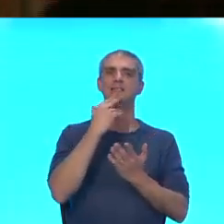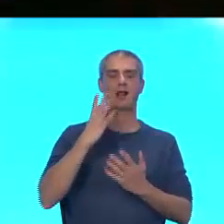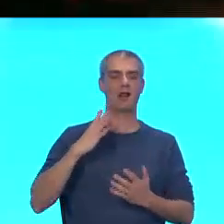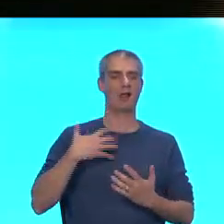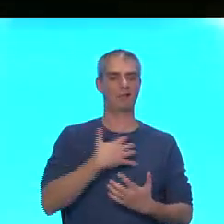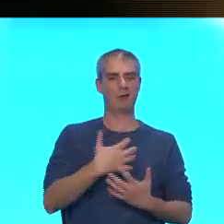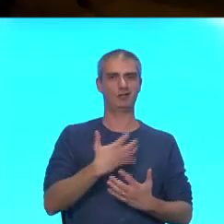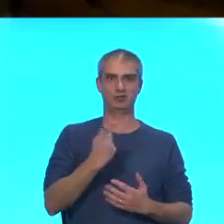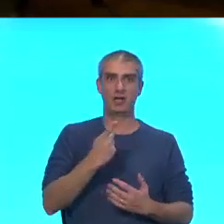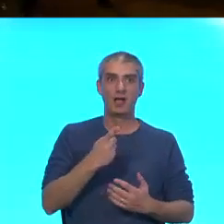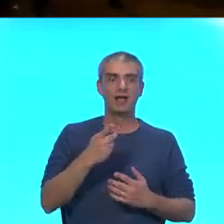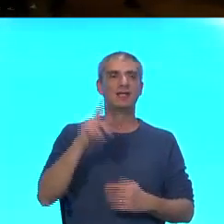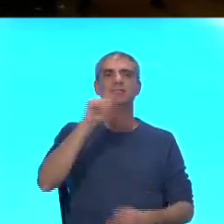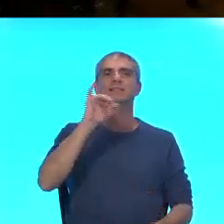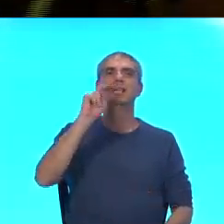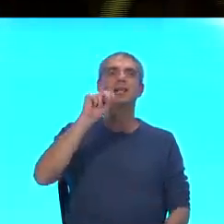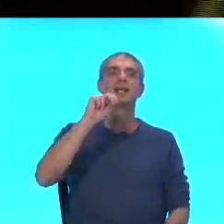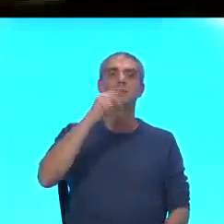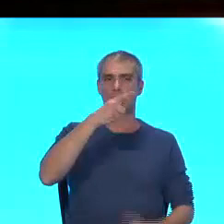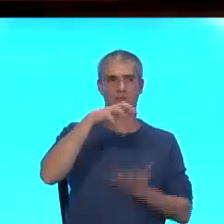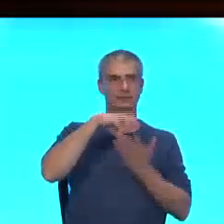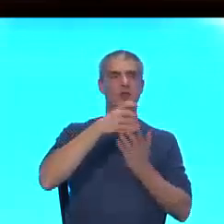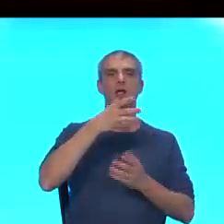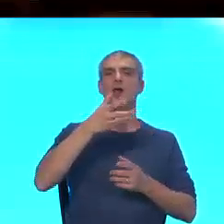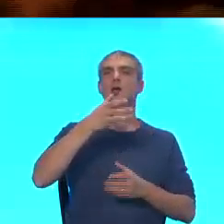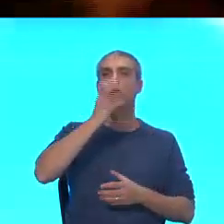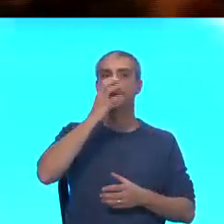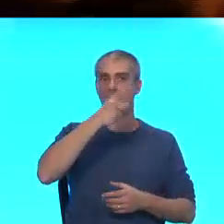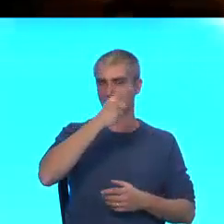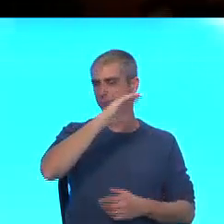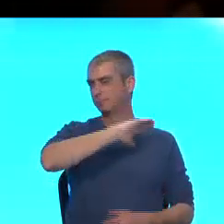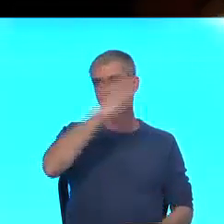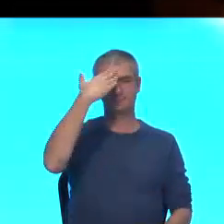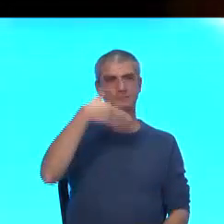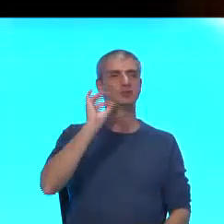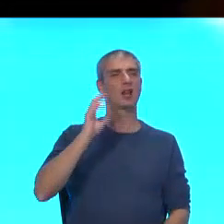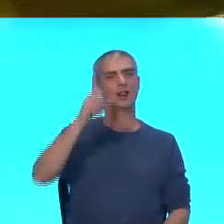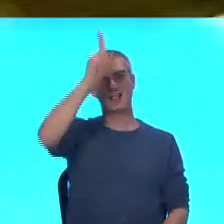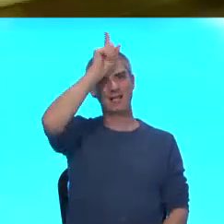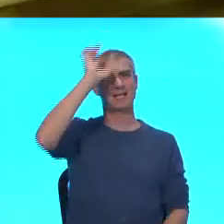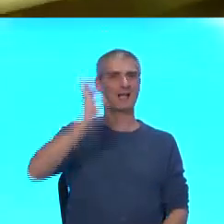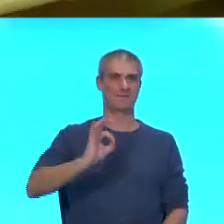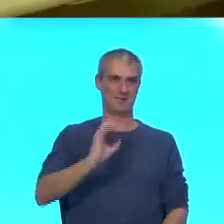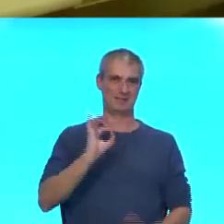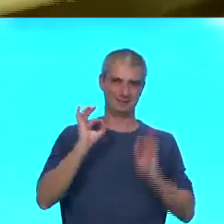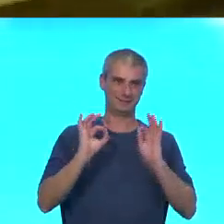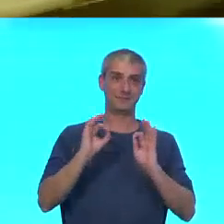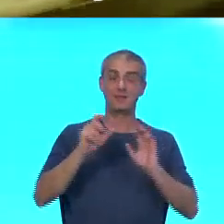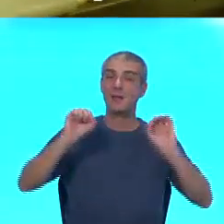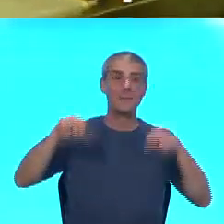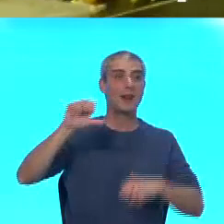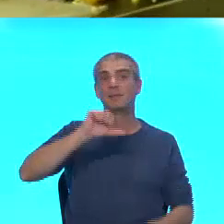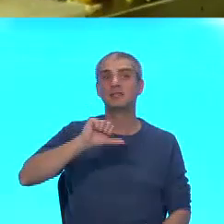המדושנת. הזיגמונדים, הקיוסק פאב שכונתי, הכי יקי בעיר. כנראה שהבעלים